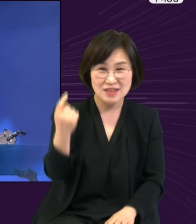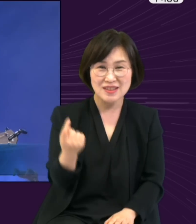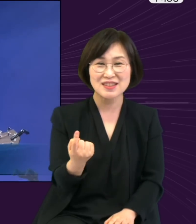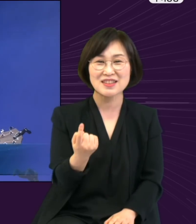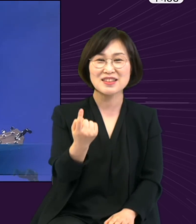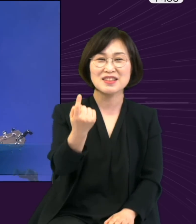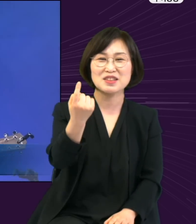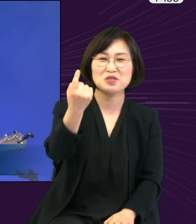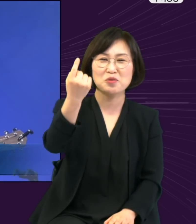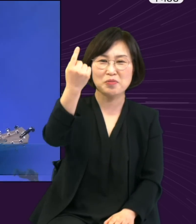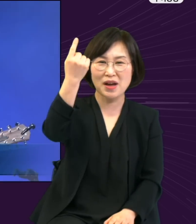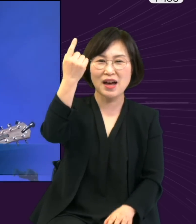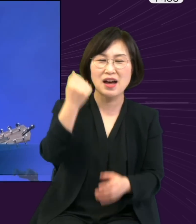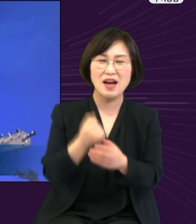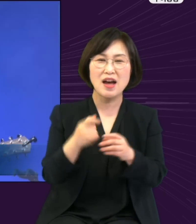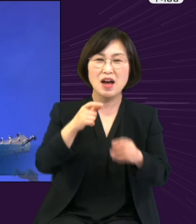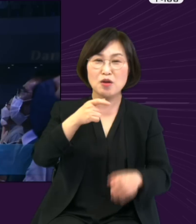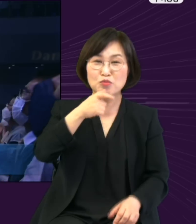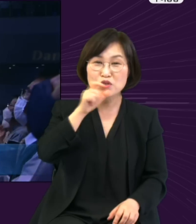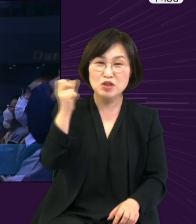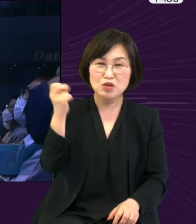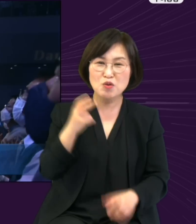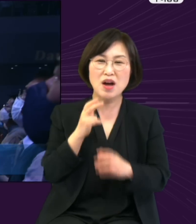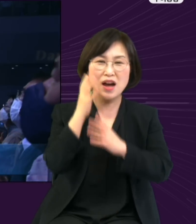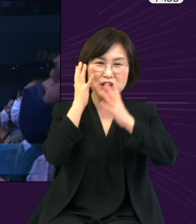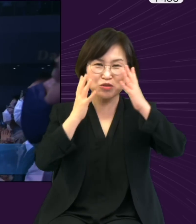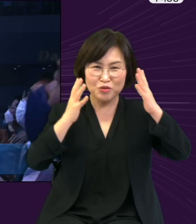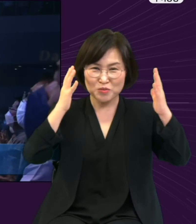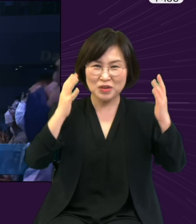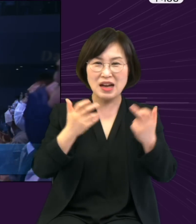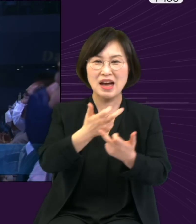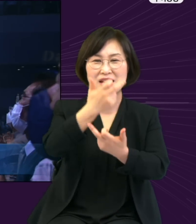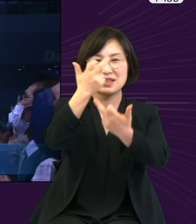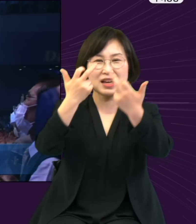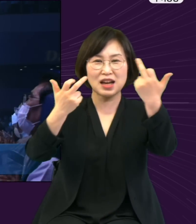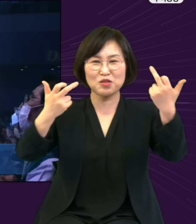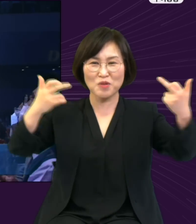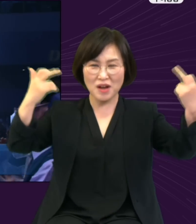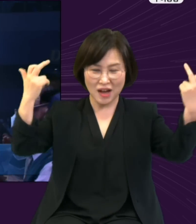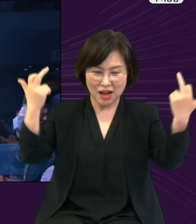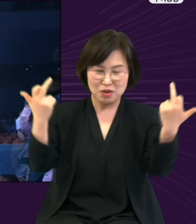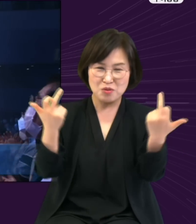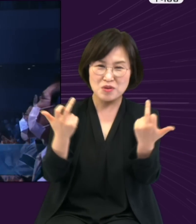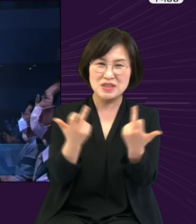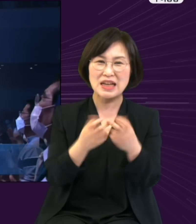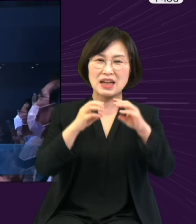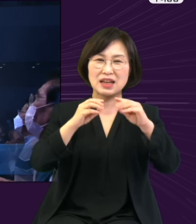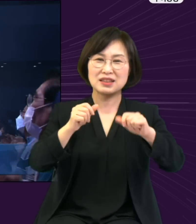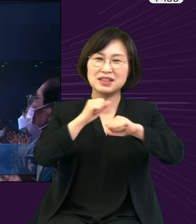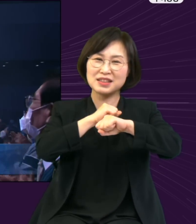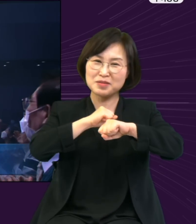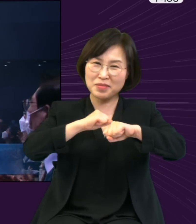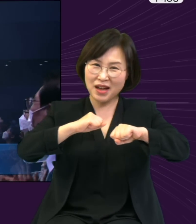끊임없이 드높아 물과 숲과 산과 골차